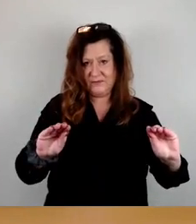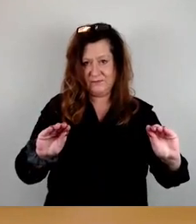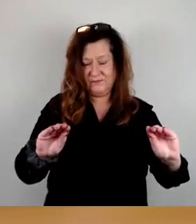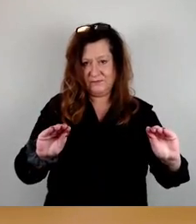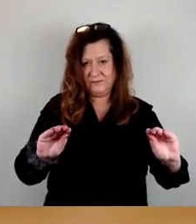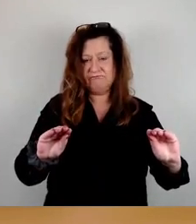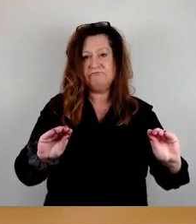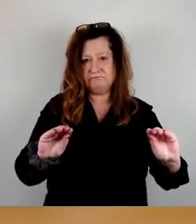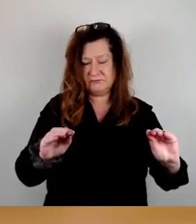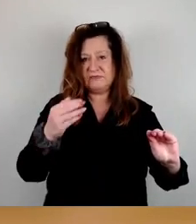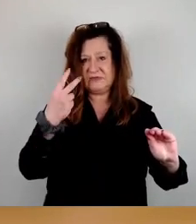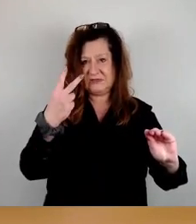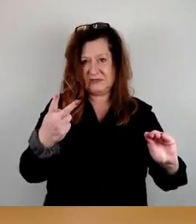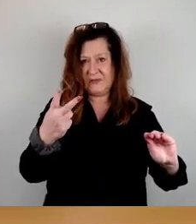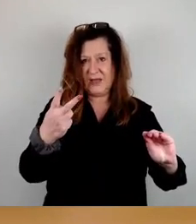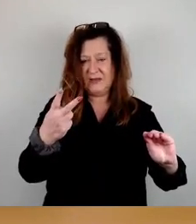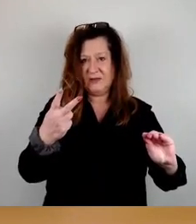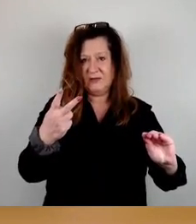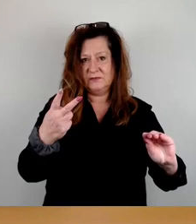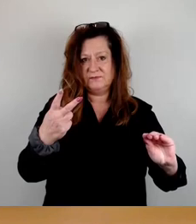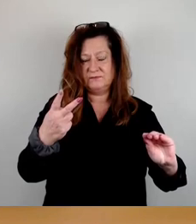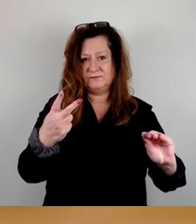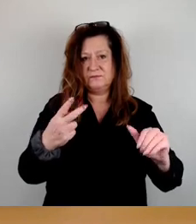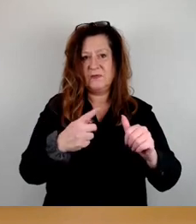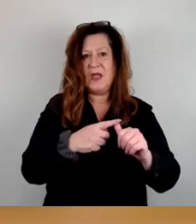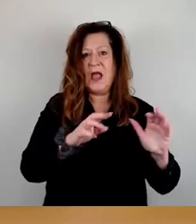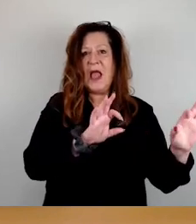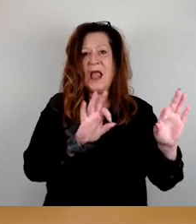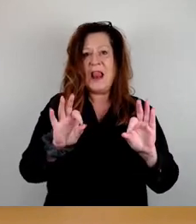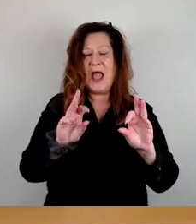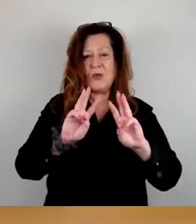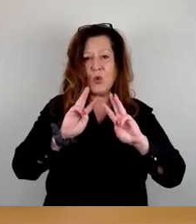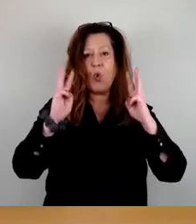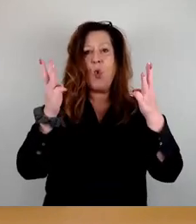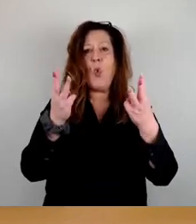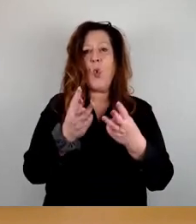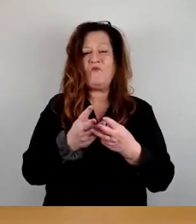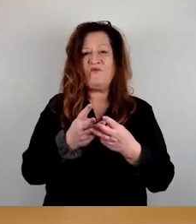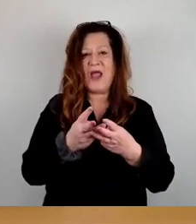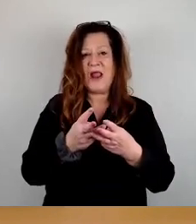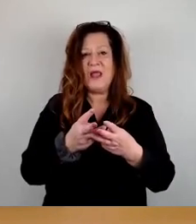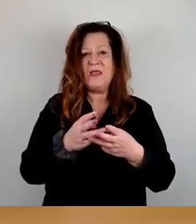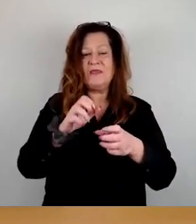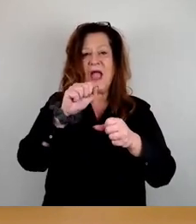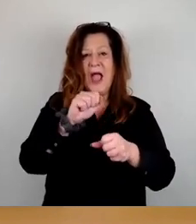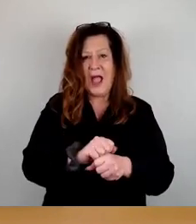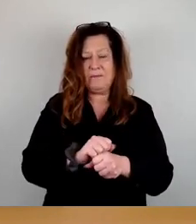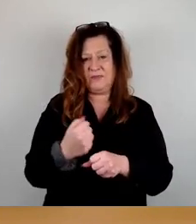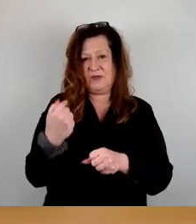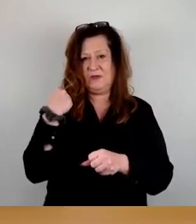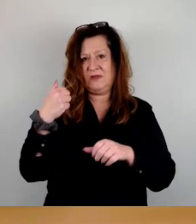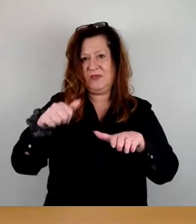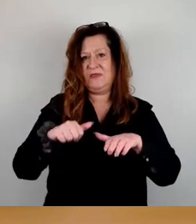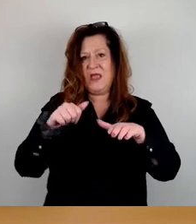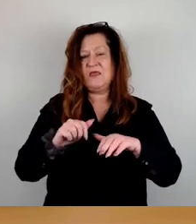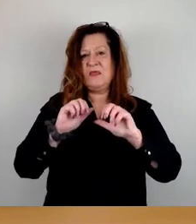benennen. Zunächst zum Gegenstand Besetzung der Stelle Leitung des Umweltamtes hat der Stadtrat in seiner Sitzung am